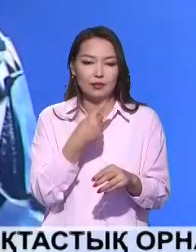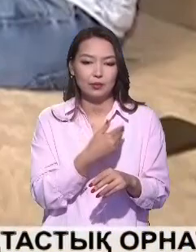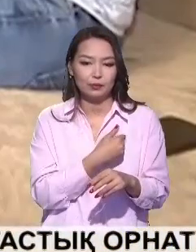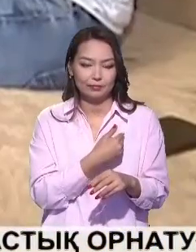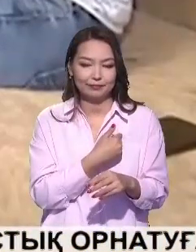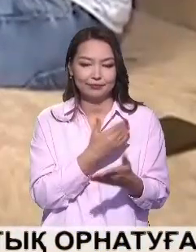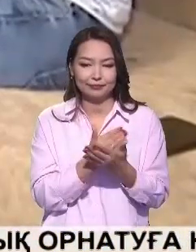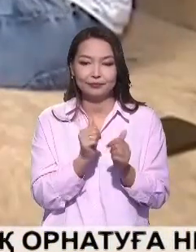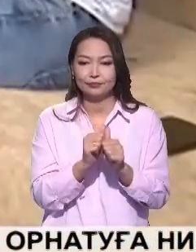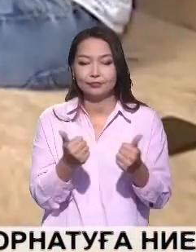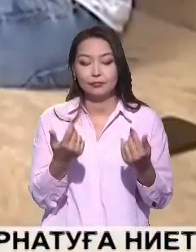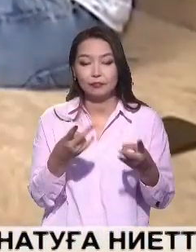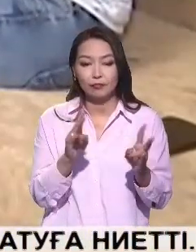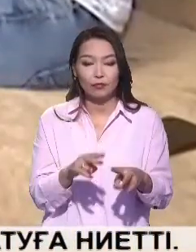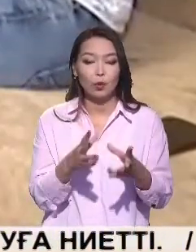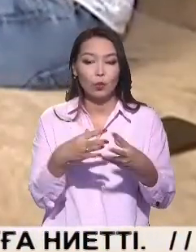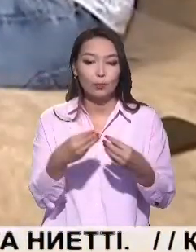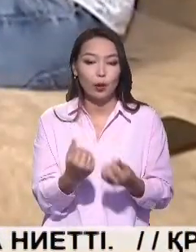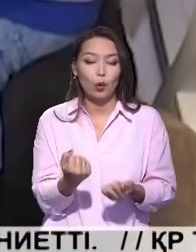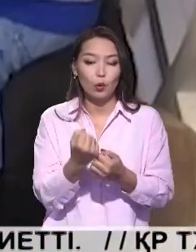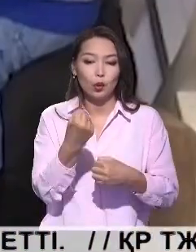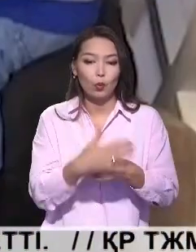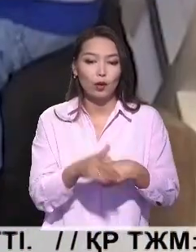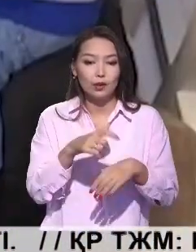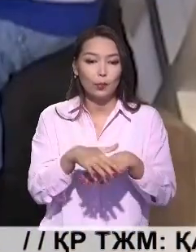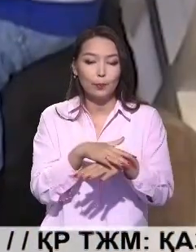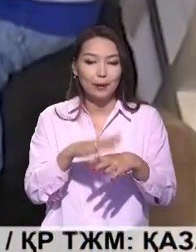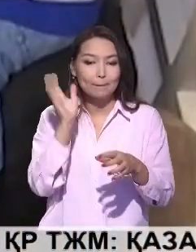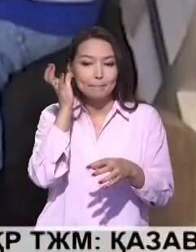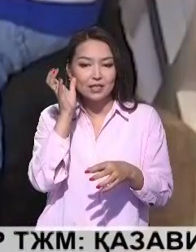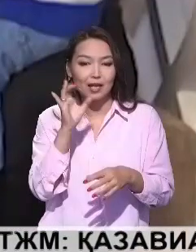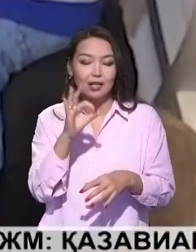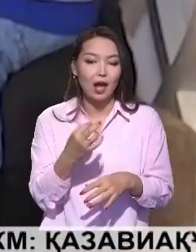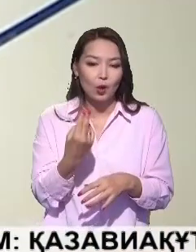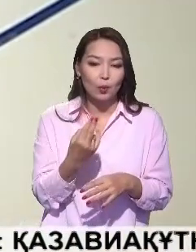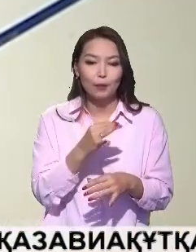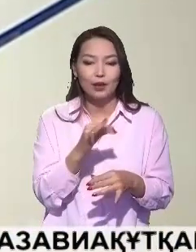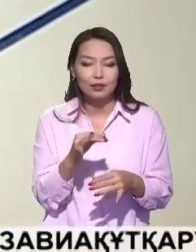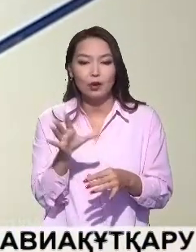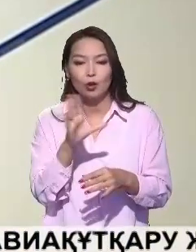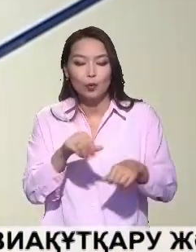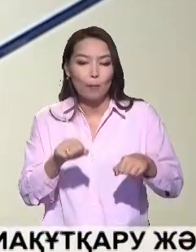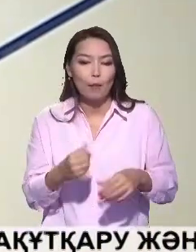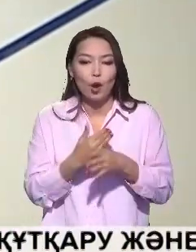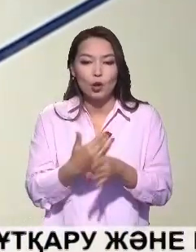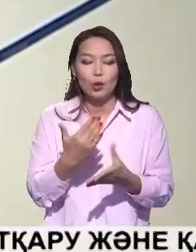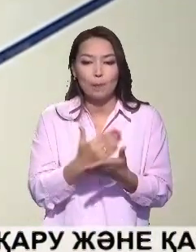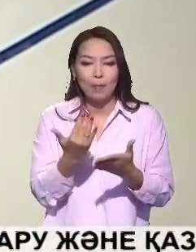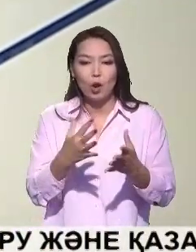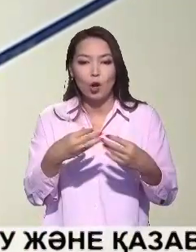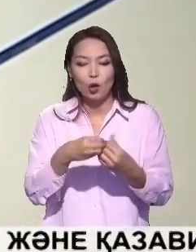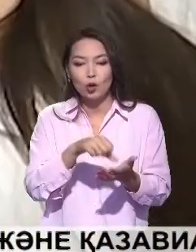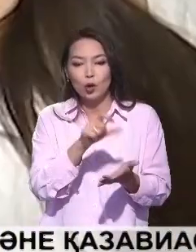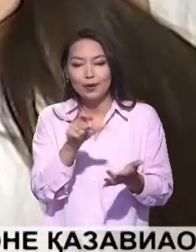бар. Еліміздегі отбасын қолдау орталықтары тұрғындарға психологиялық, әлеуметтік және құқықтық көмек көрсетеді. Онда жанұя мүшелерінің